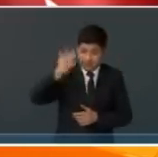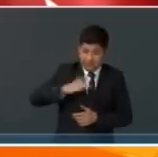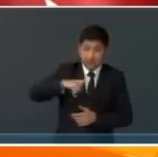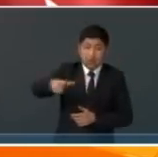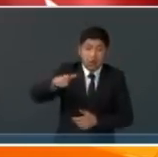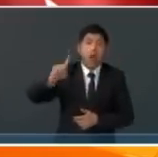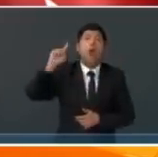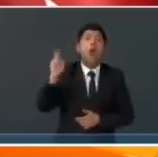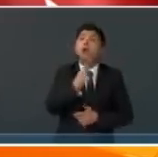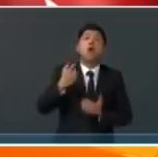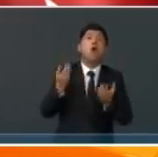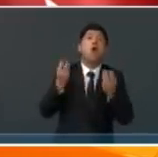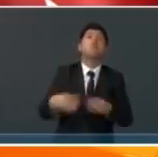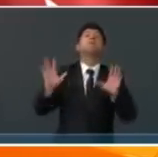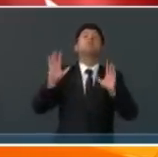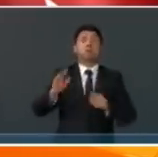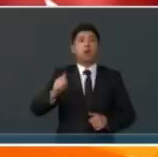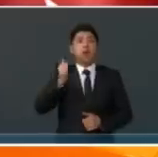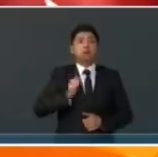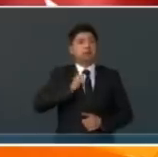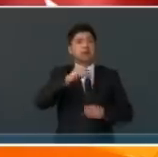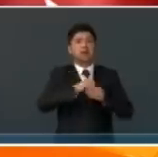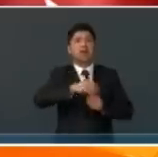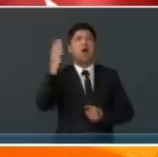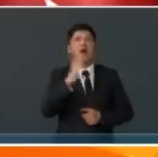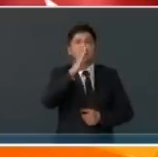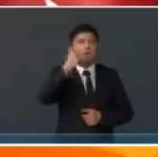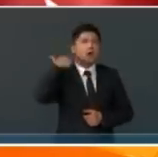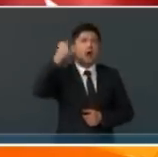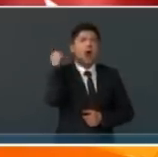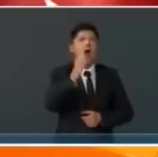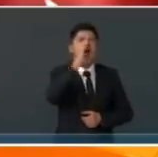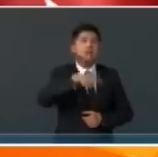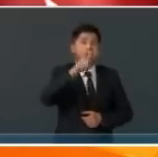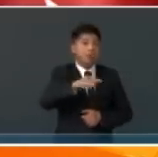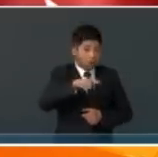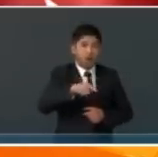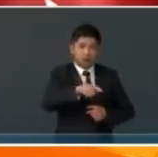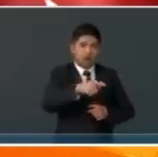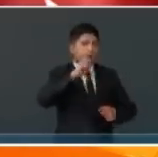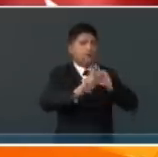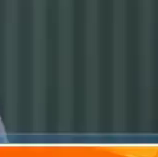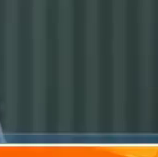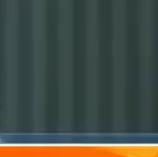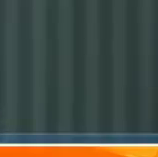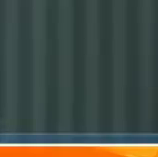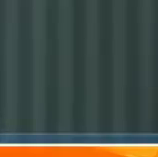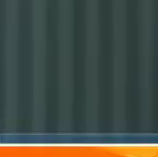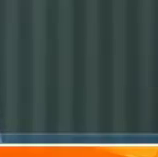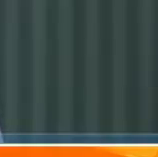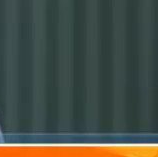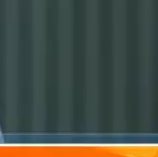istediklerini elde edemeyince Ordu içindeki hainlere harekete geçirip darbeye kalkıştılar